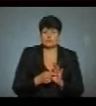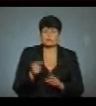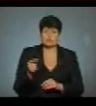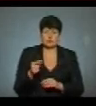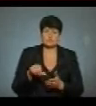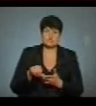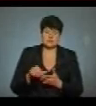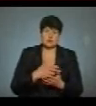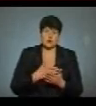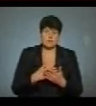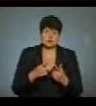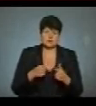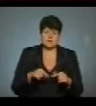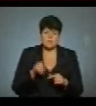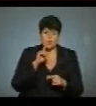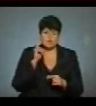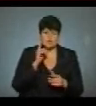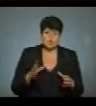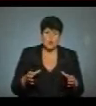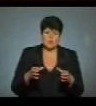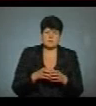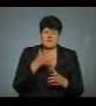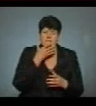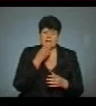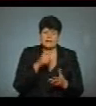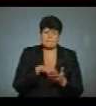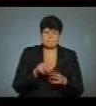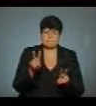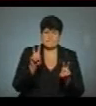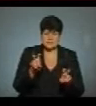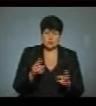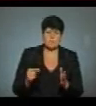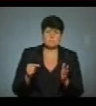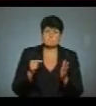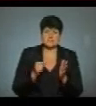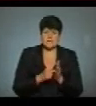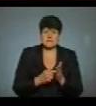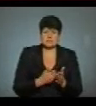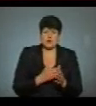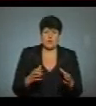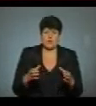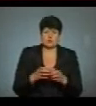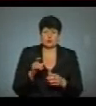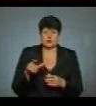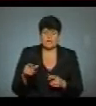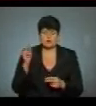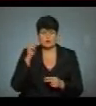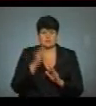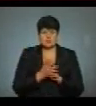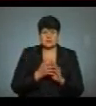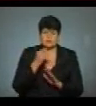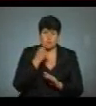Тернополі члени громадської організації «Молодіжне об'єднання «Файне місто». Мета проєкту – заохочувати людей до вивчення жестової